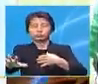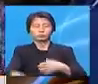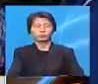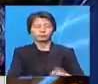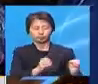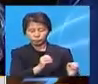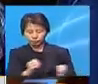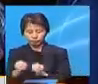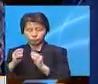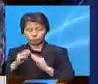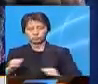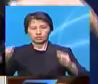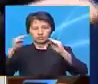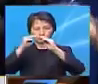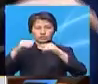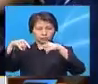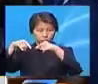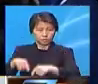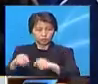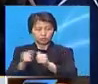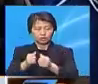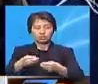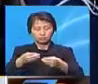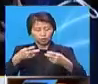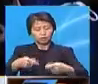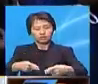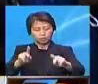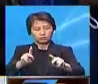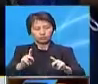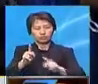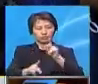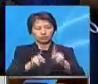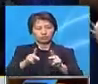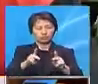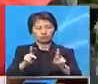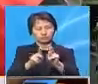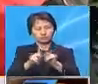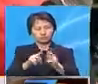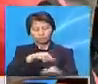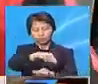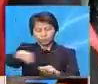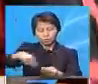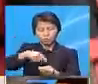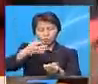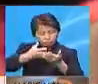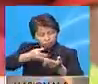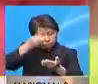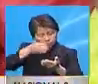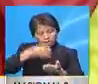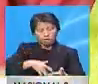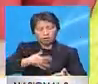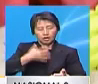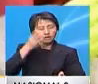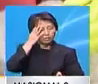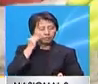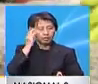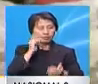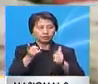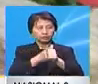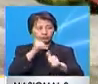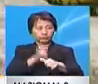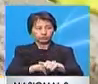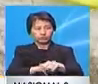Masjid Abi Ayub Al-Ansari ini memberi peluang kariah penduduk Taman Batu Muda mendalami dan merasai pengalaman pertama